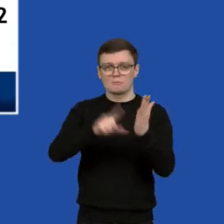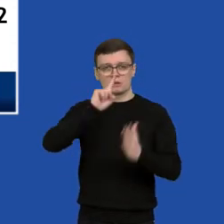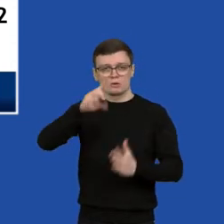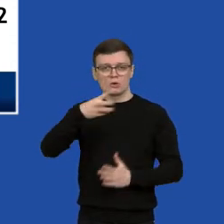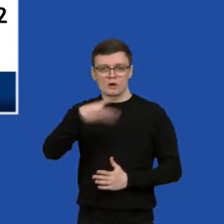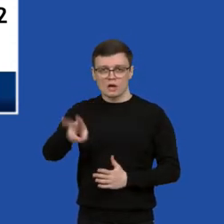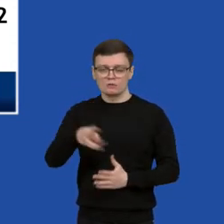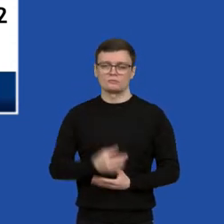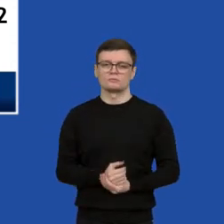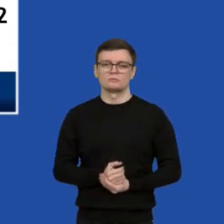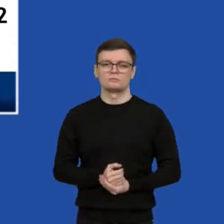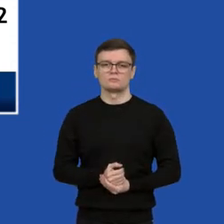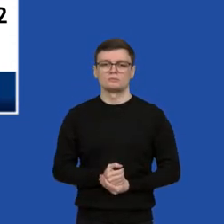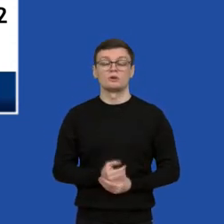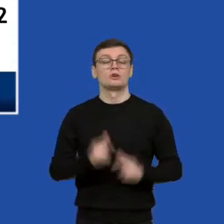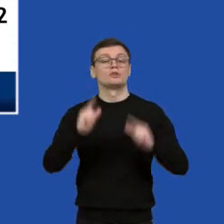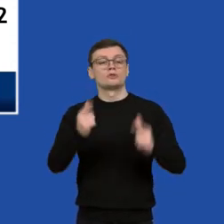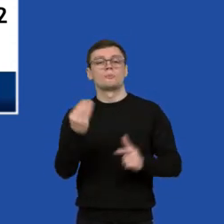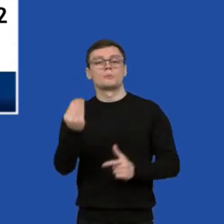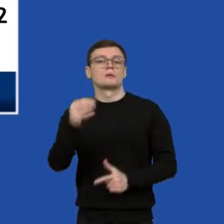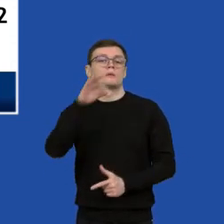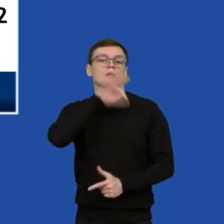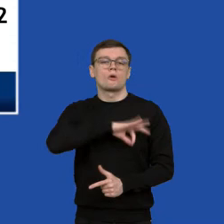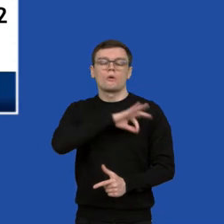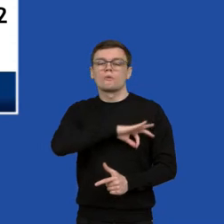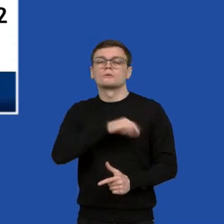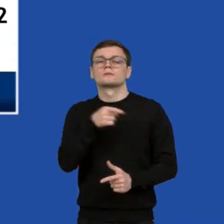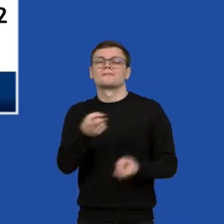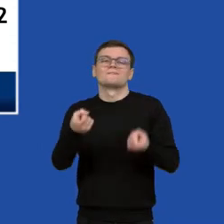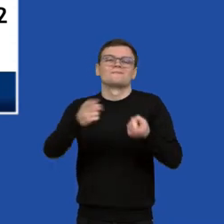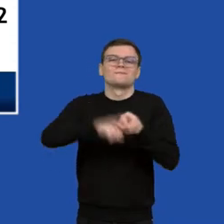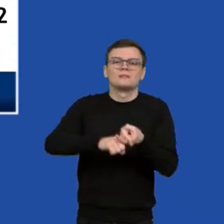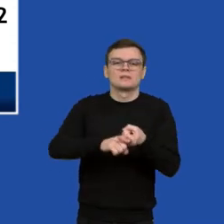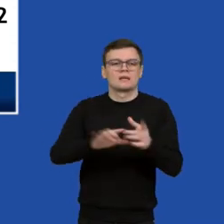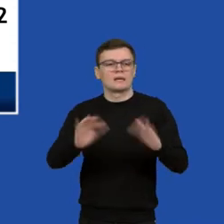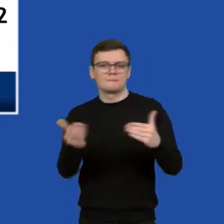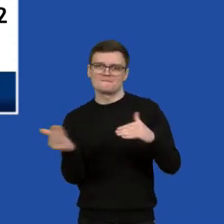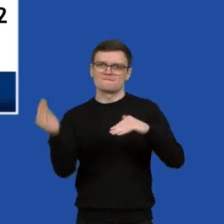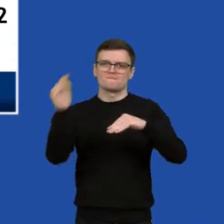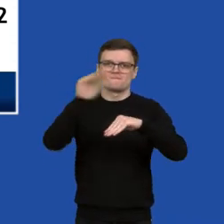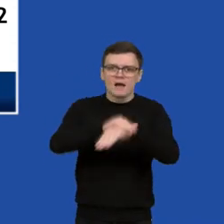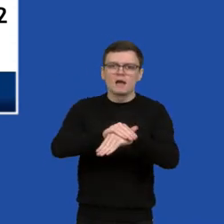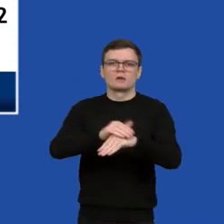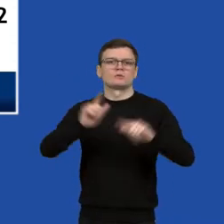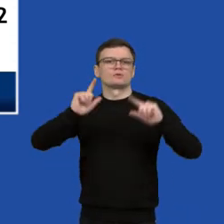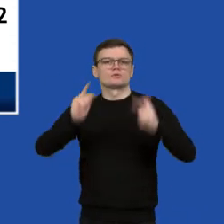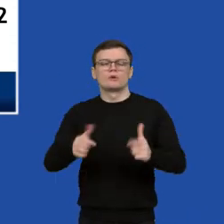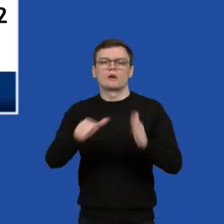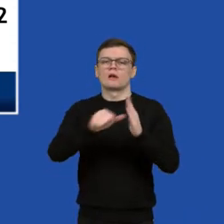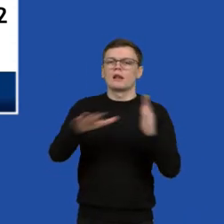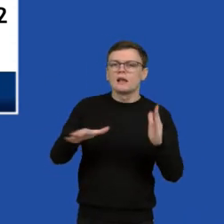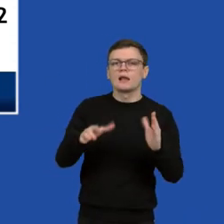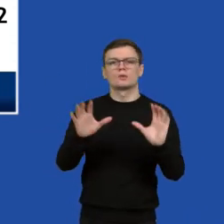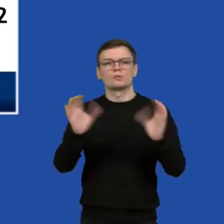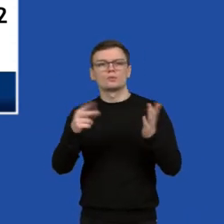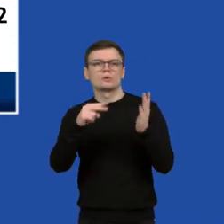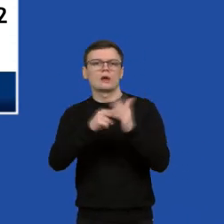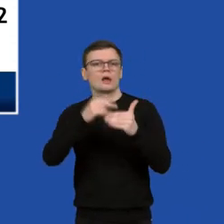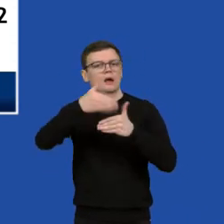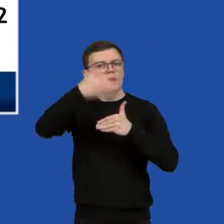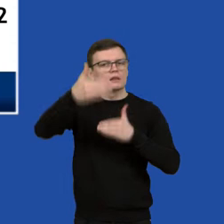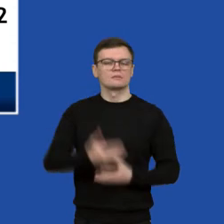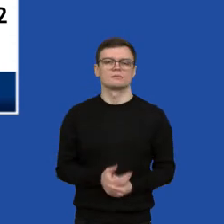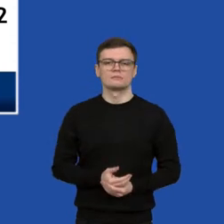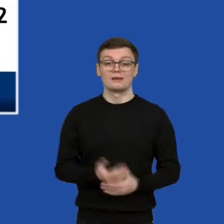Reali suma būtų panaudota pagal tai, koks būtų realus faktas elektros ir dujų kainų ateityje, tačiau